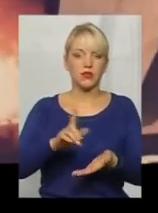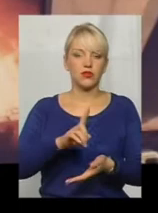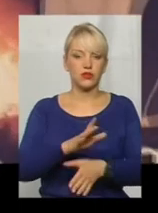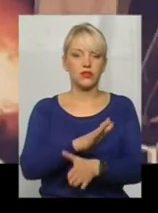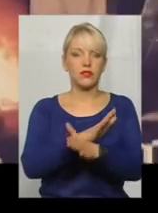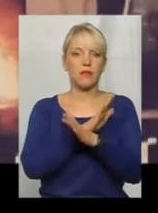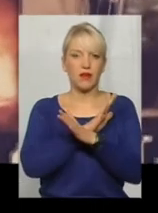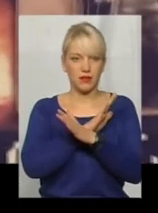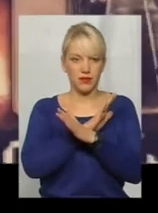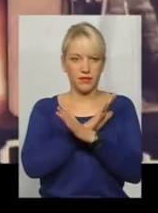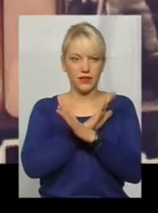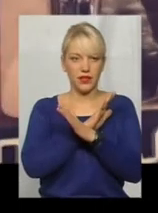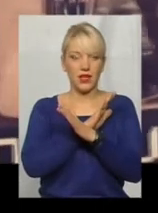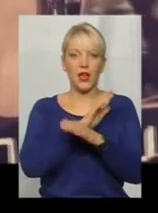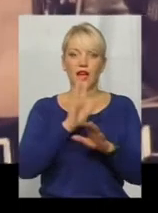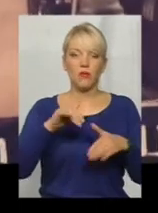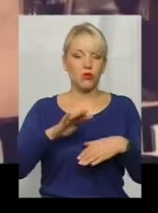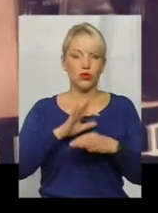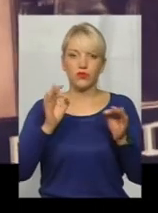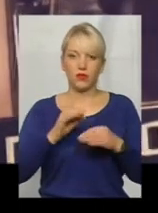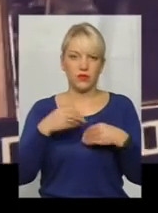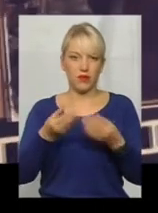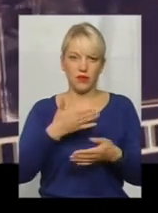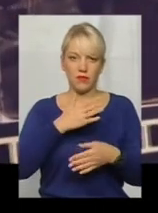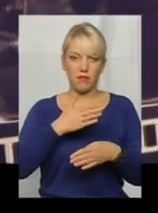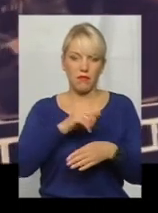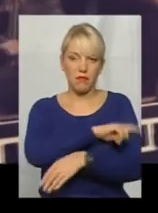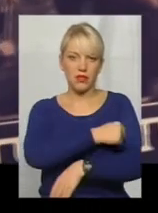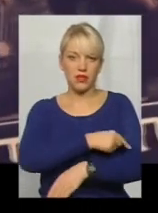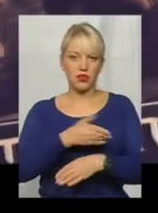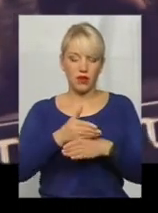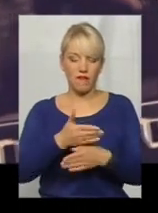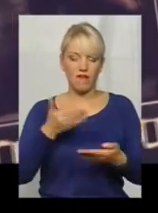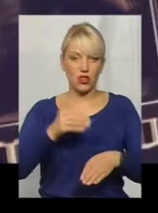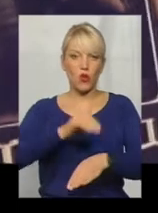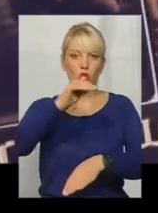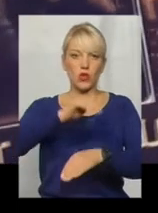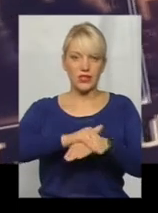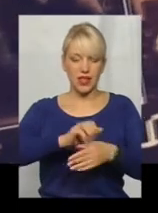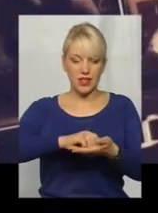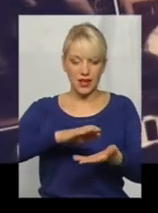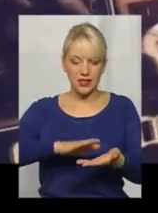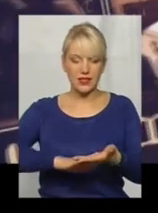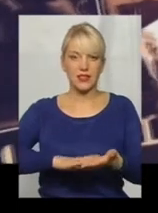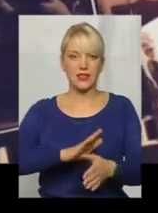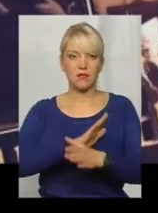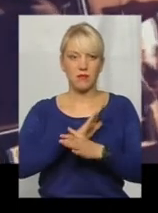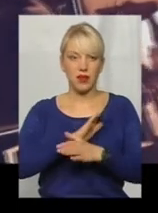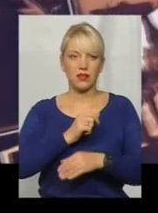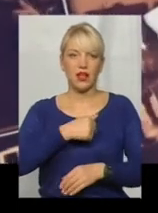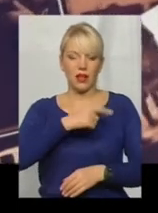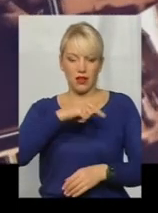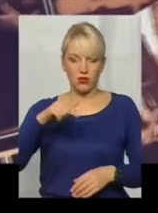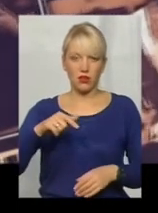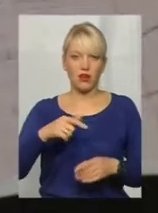пір Андрієві не надавалася жодна медична допомога. Від констатації смерті і до підключення кардіограми під моргом минуло